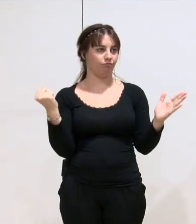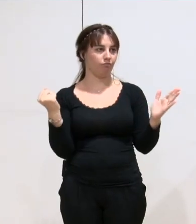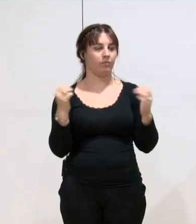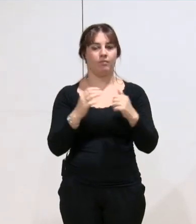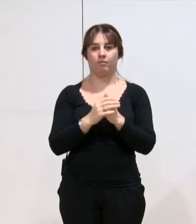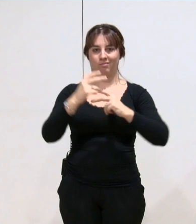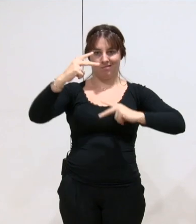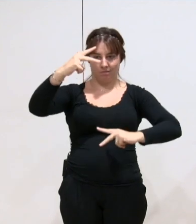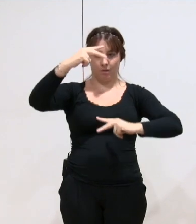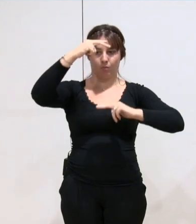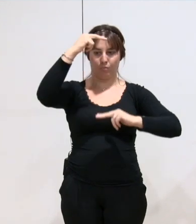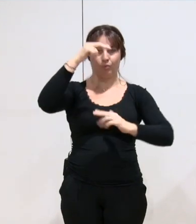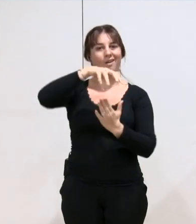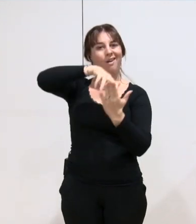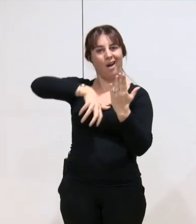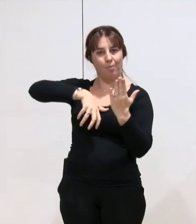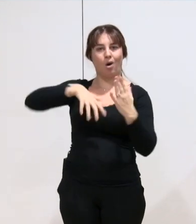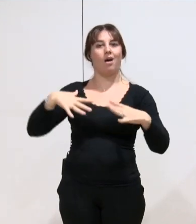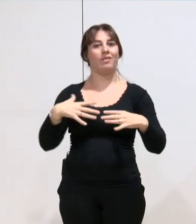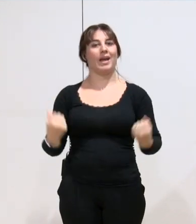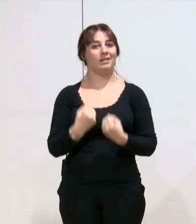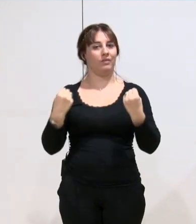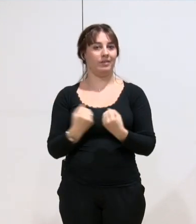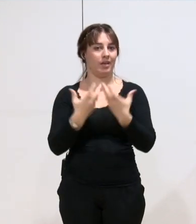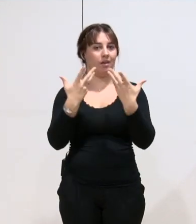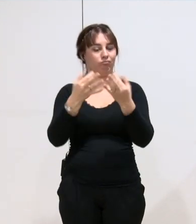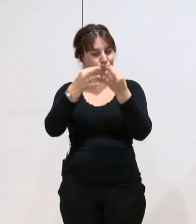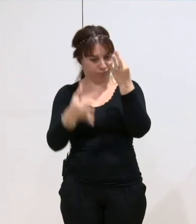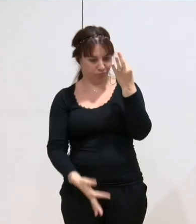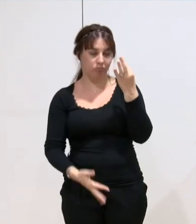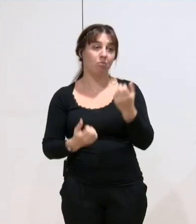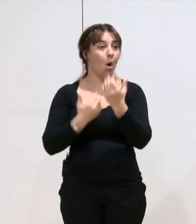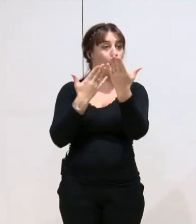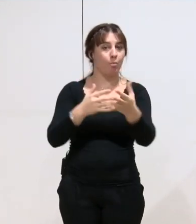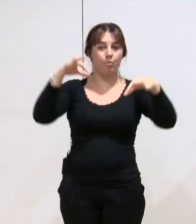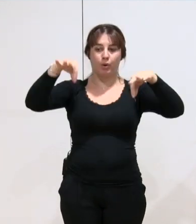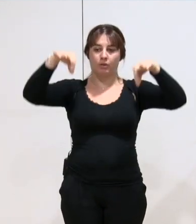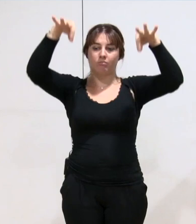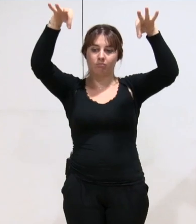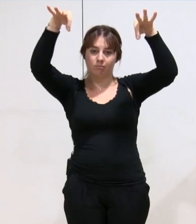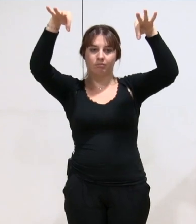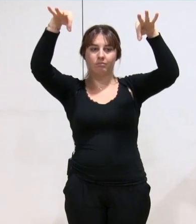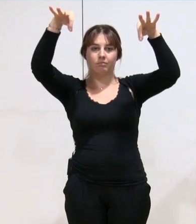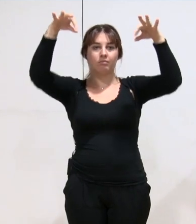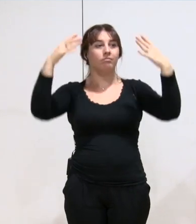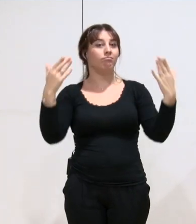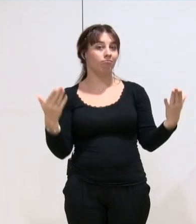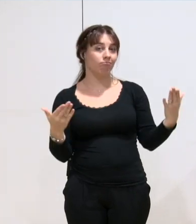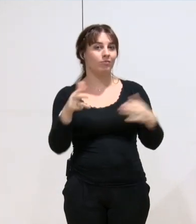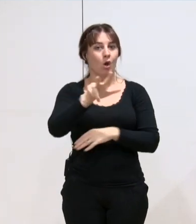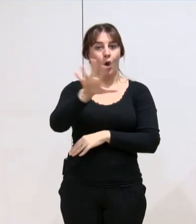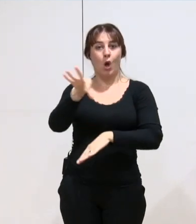fin des rapports d'activité et je vous propose de suspendre la séance pour